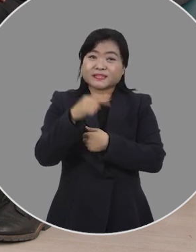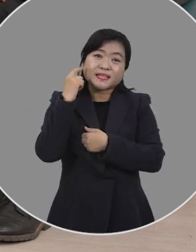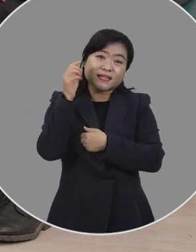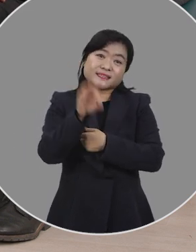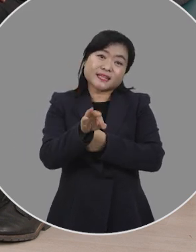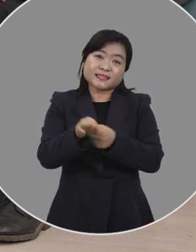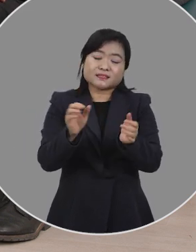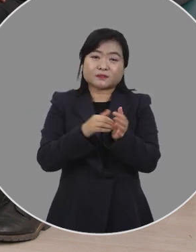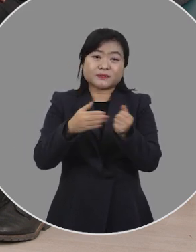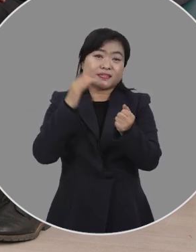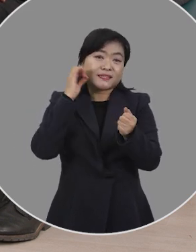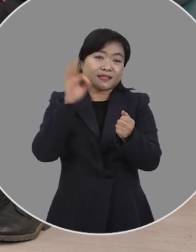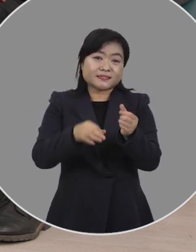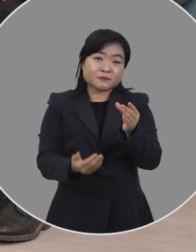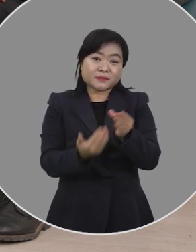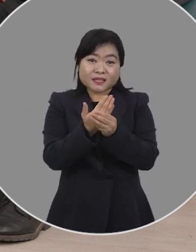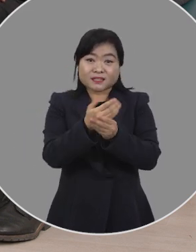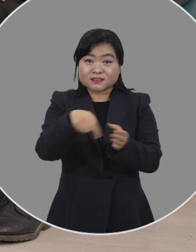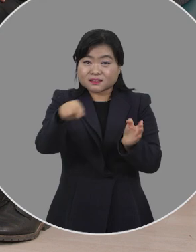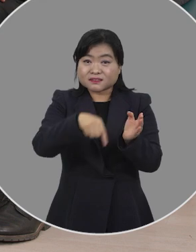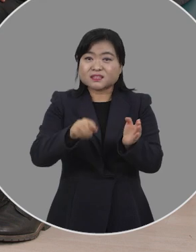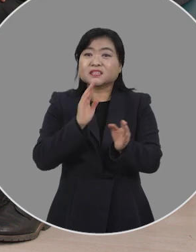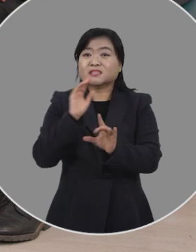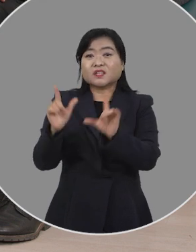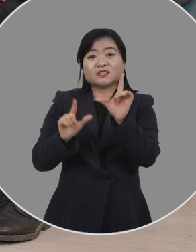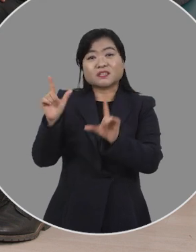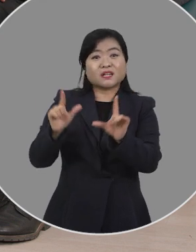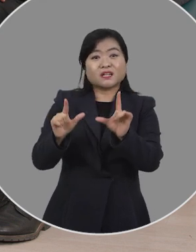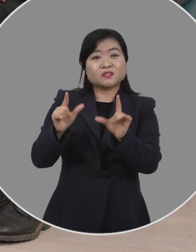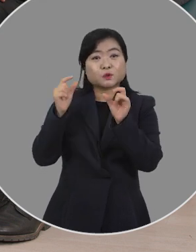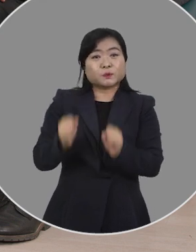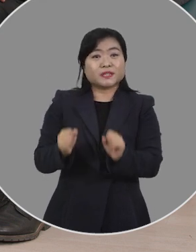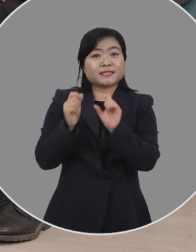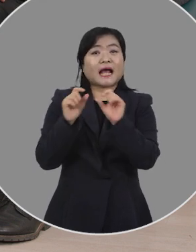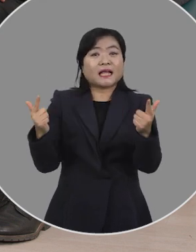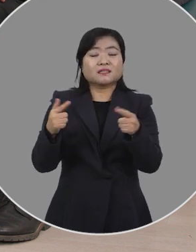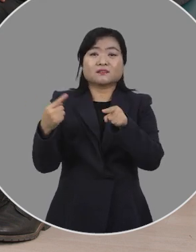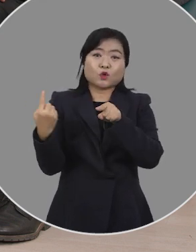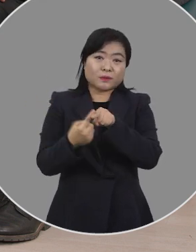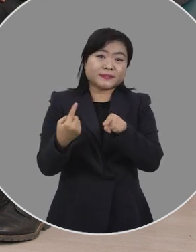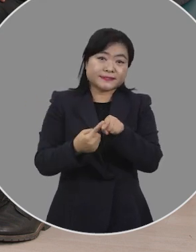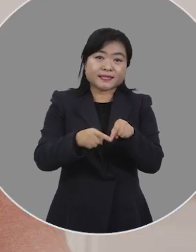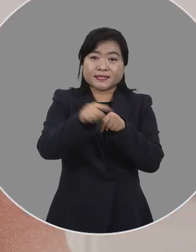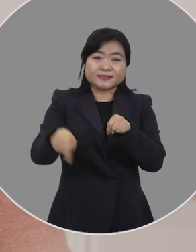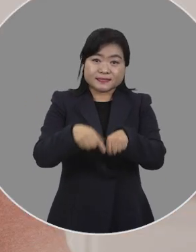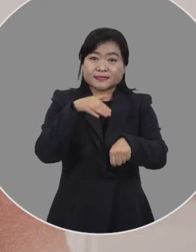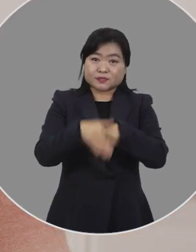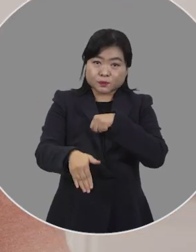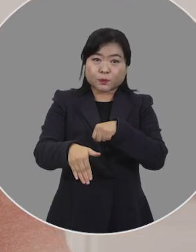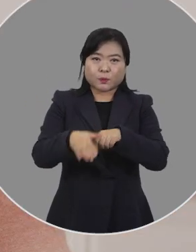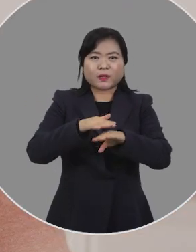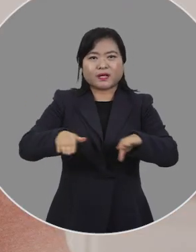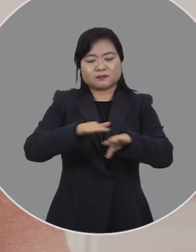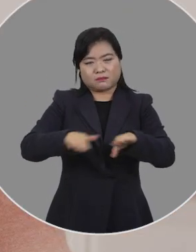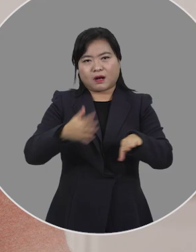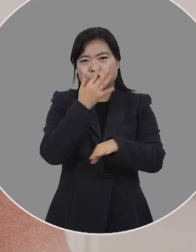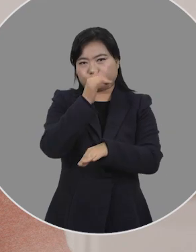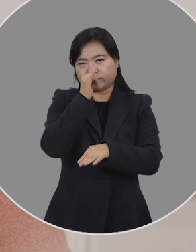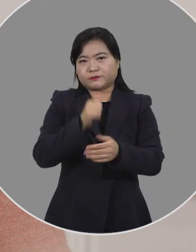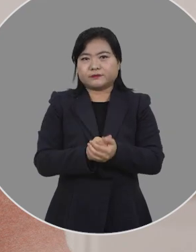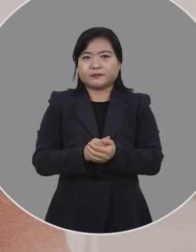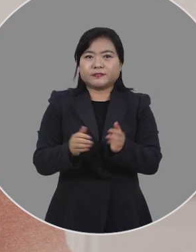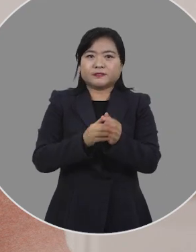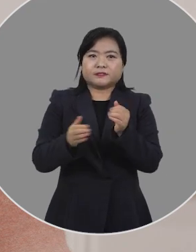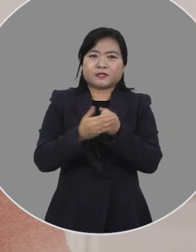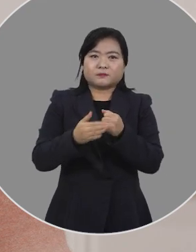그래서 거기서 발생하는 일들은 현실적으로는 사실 존재하지 않는 것과 마찬가지인 이런 식으로 해석이 될 여지가 있거든요.